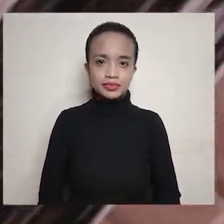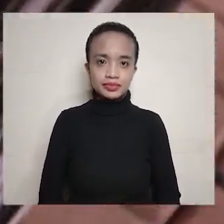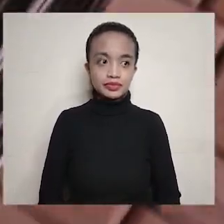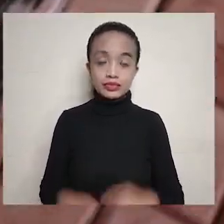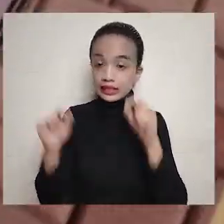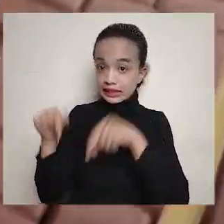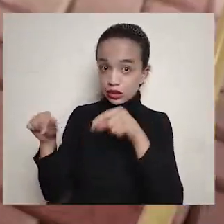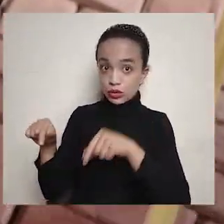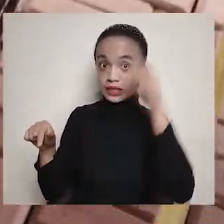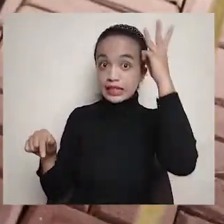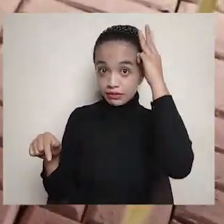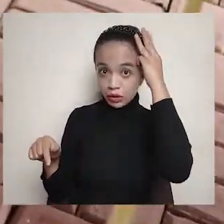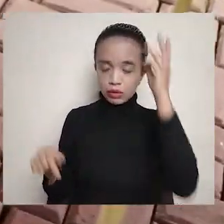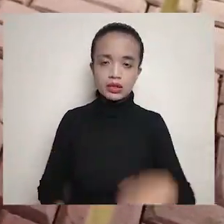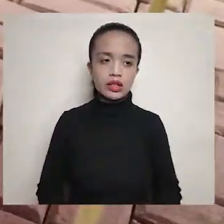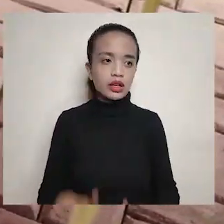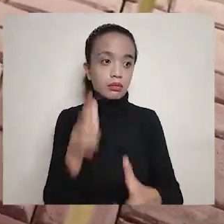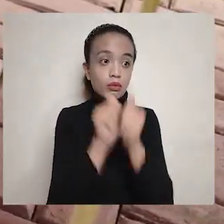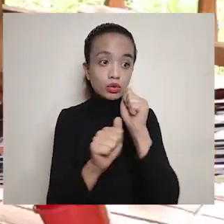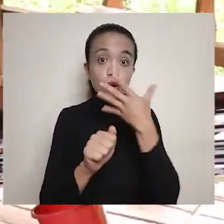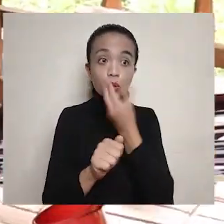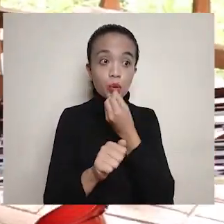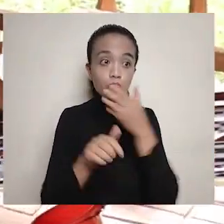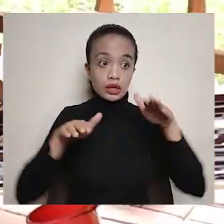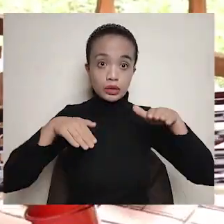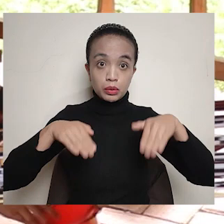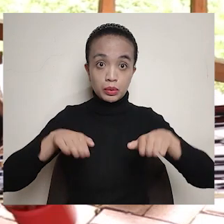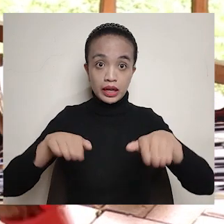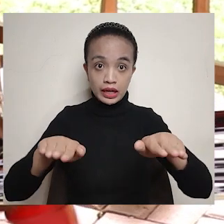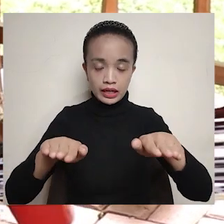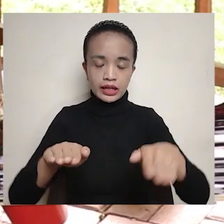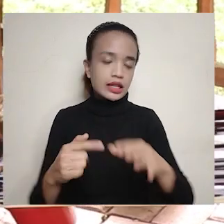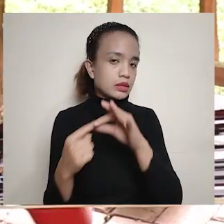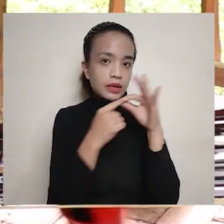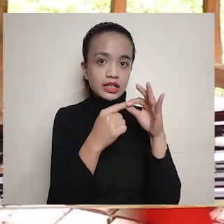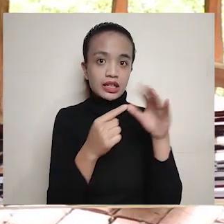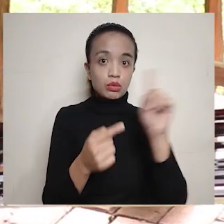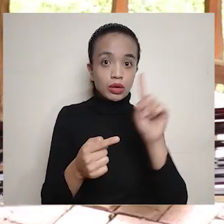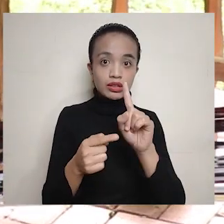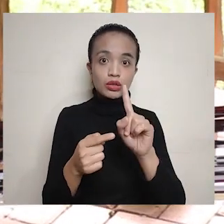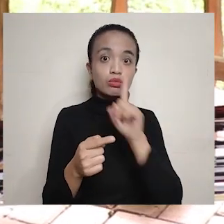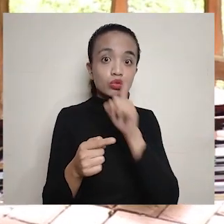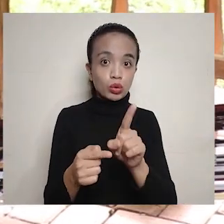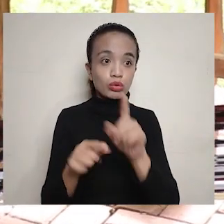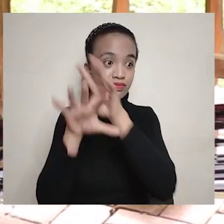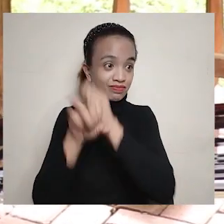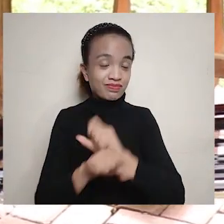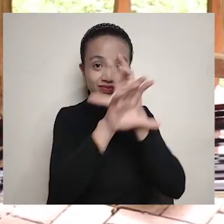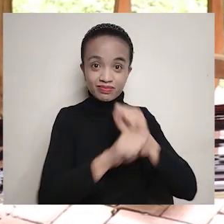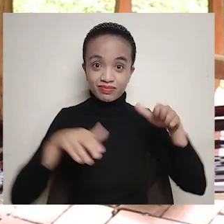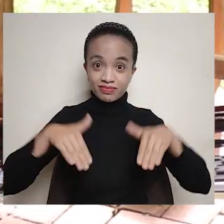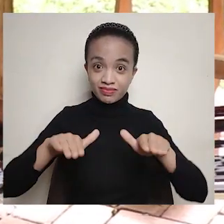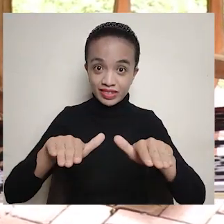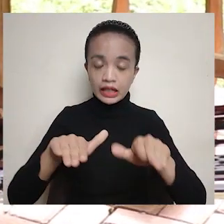Dito sa Ifugao din, karamihan ng mga weavers natin, sa, lalo na sa traditional backstrap loom, ay mga kababaihan. At ito yung